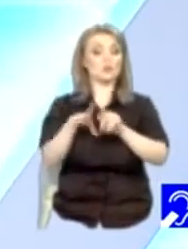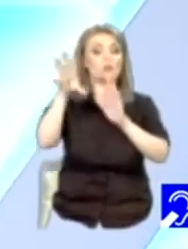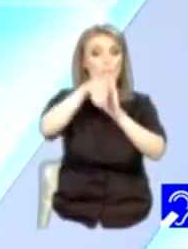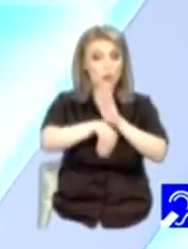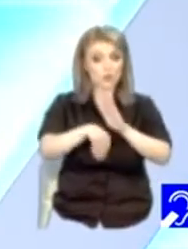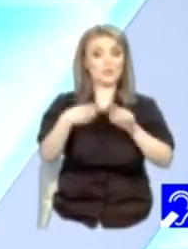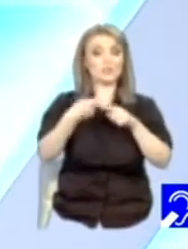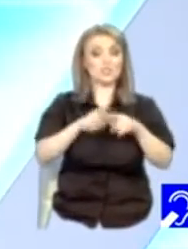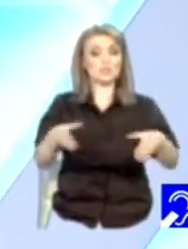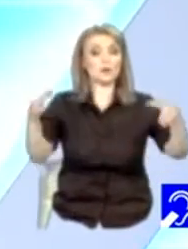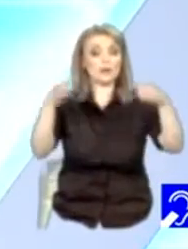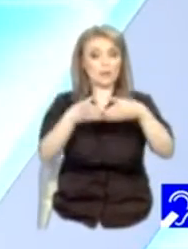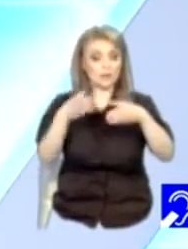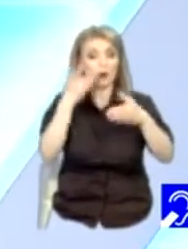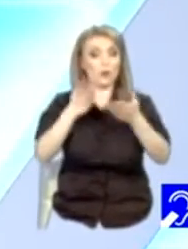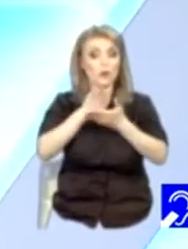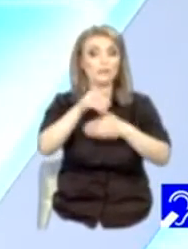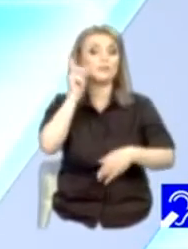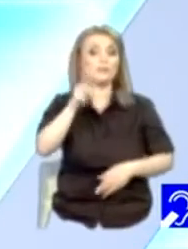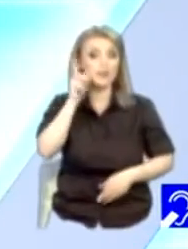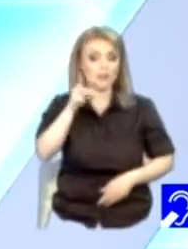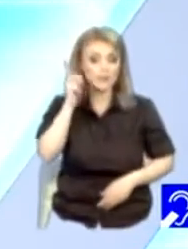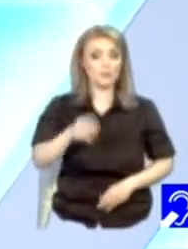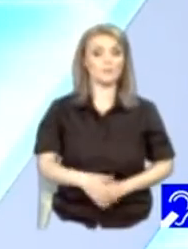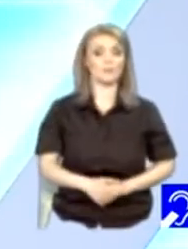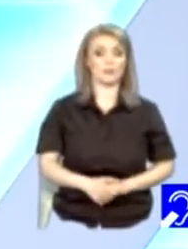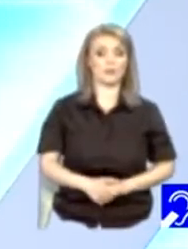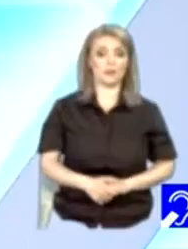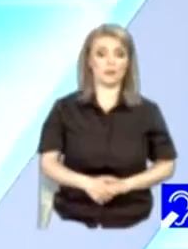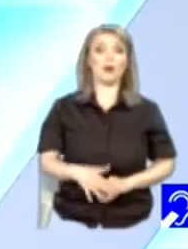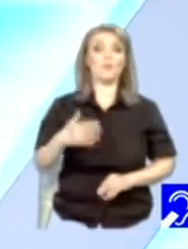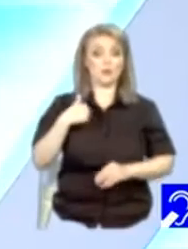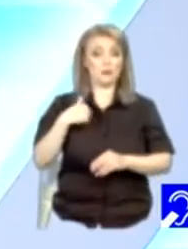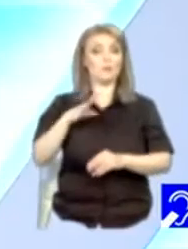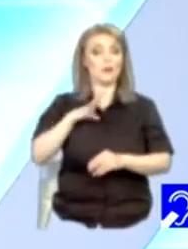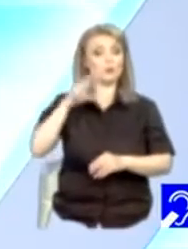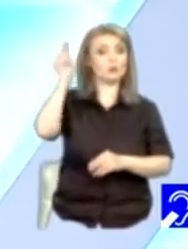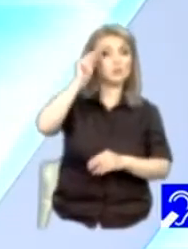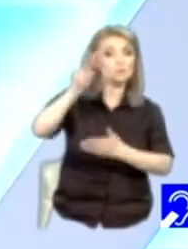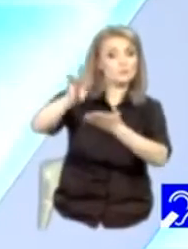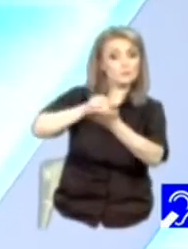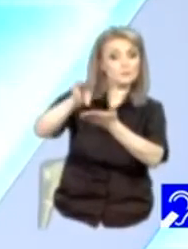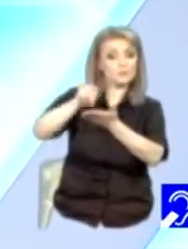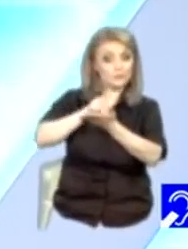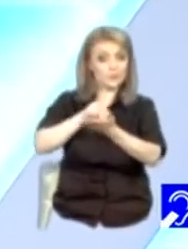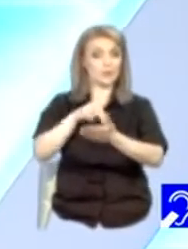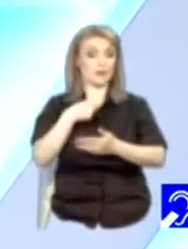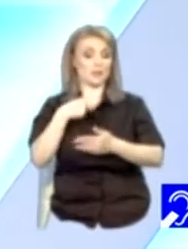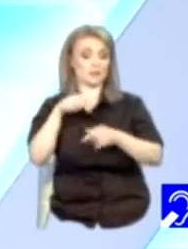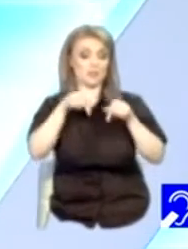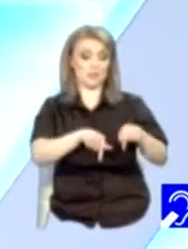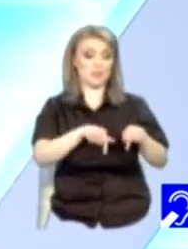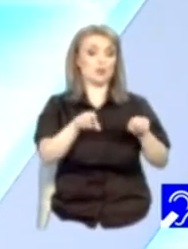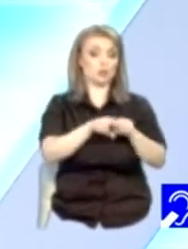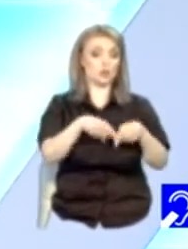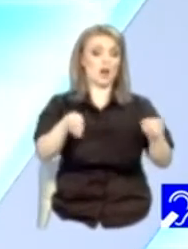a verzilor. Deci avem expertiză, avem cine învăța și avem bune practici pe care sperăm să le aducem. Doar avem nevoie de